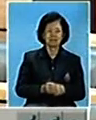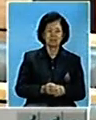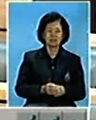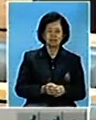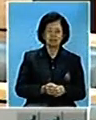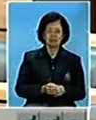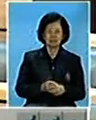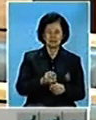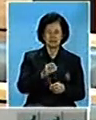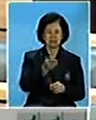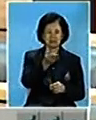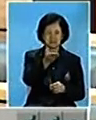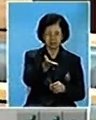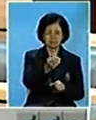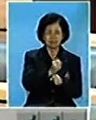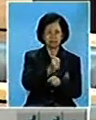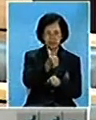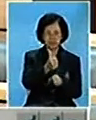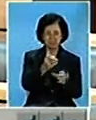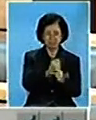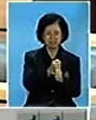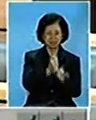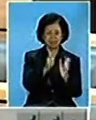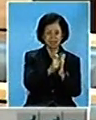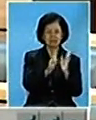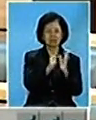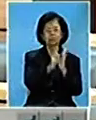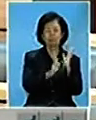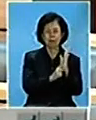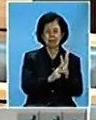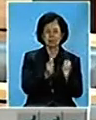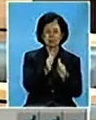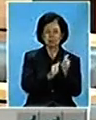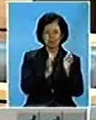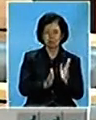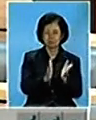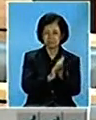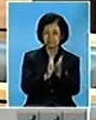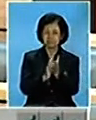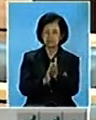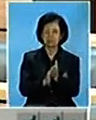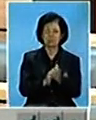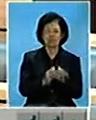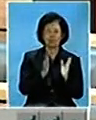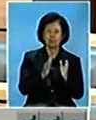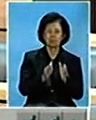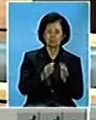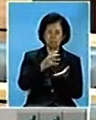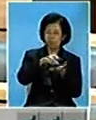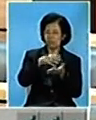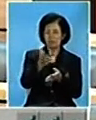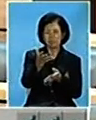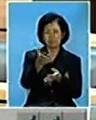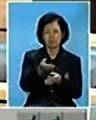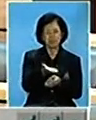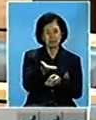สิ่งที่ท่านทำดียึดหลักกฎหมายทุกคนก็ชื่นชมไม่ว่าฝ่ายไหนก็ไม่มีใครวิจารณ์ทุกคนชื่นชมนี่ท่านยึดห